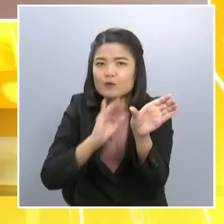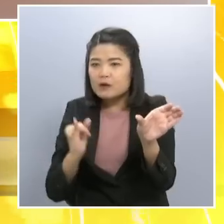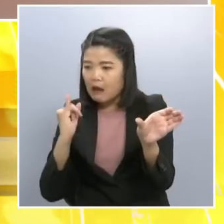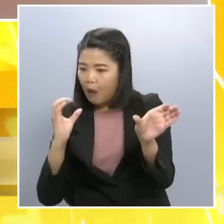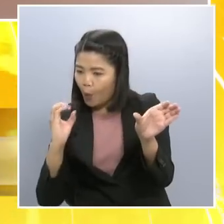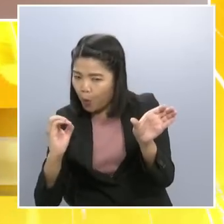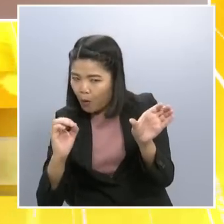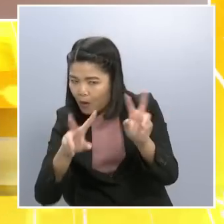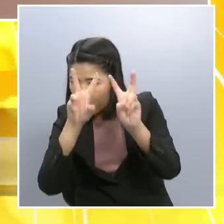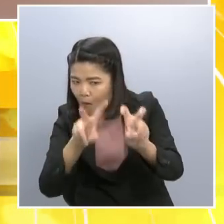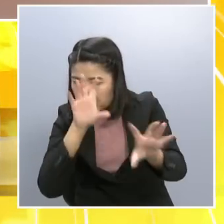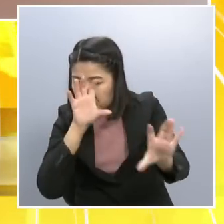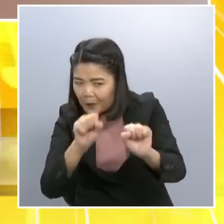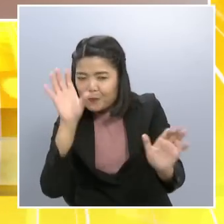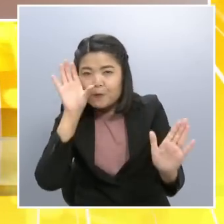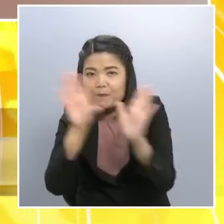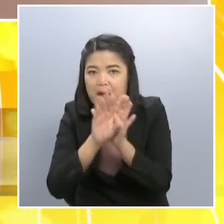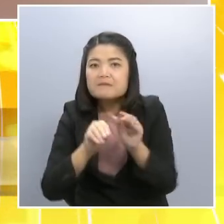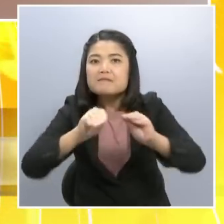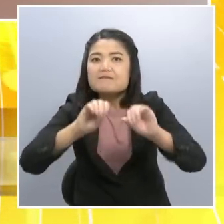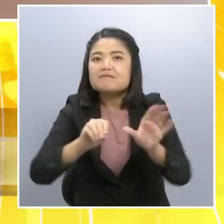พที่แพร่หลายมากที่สุด